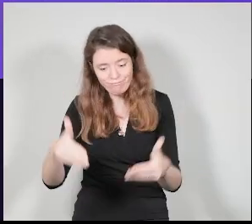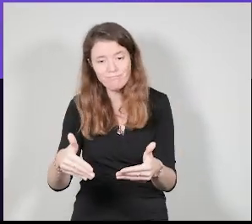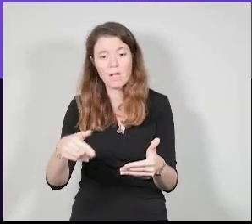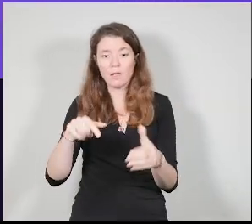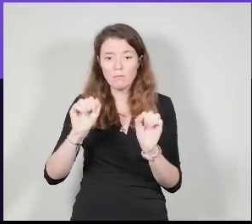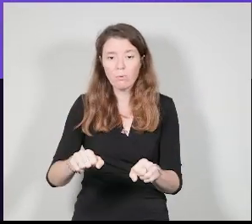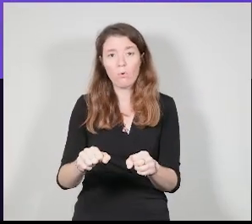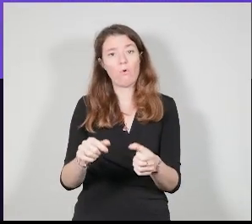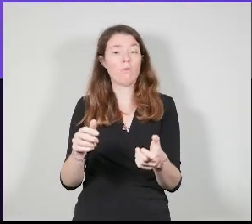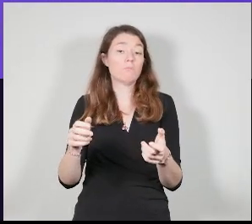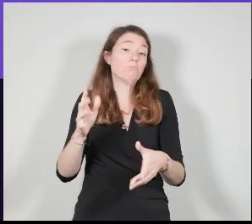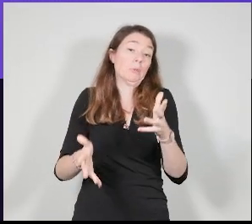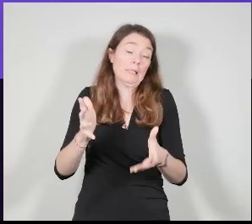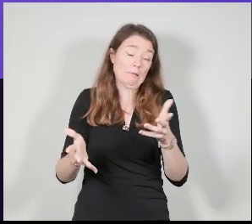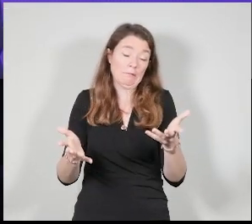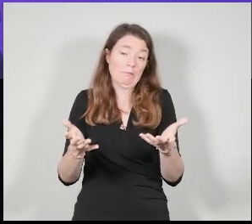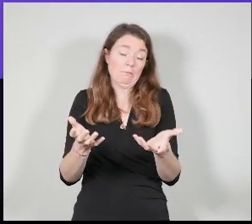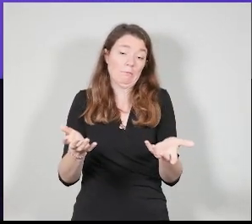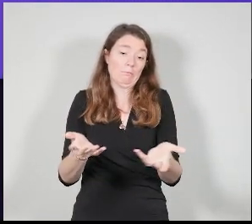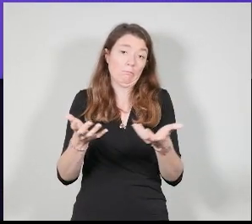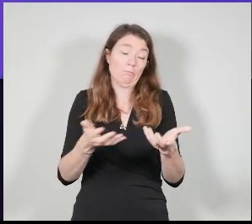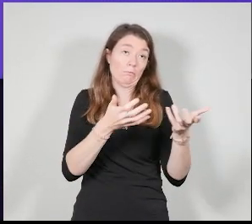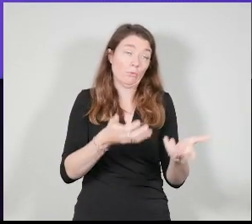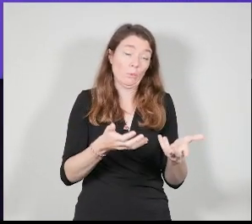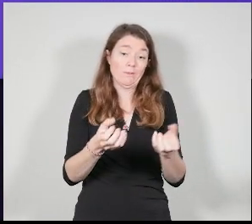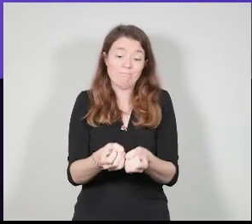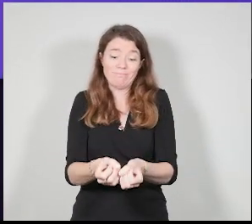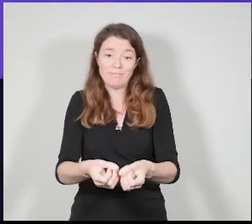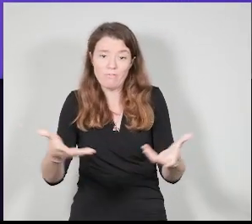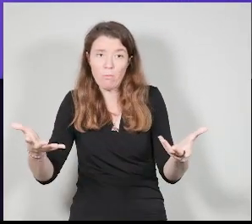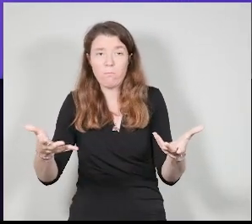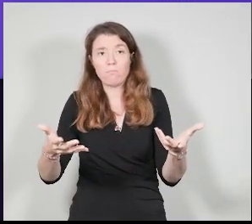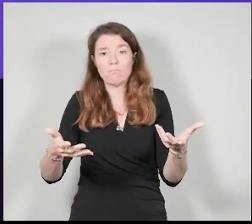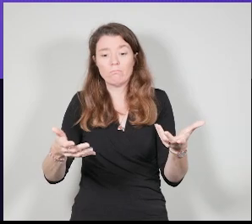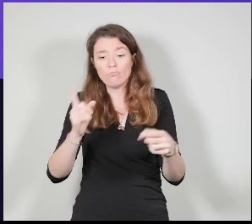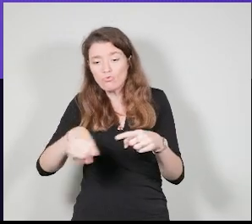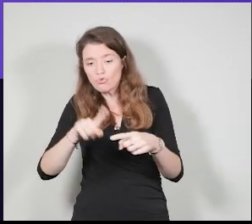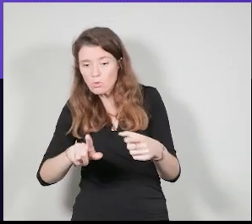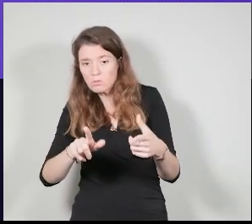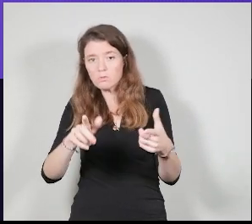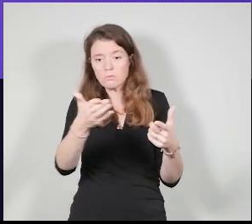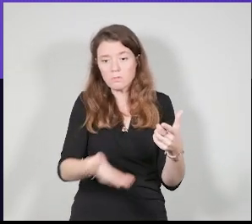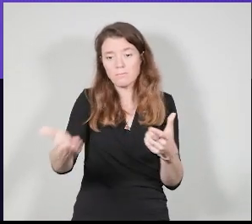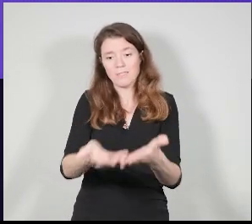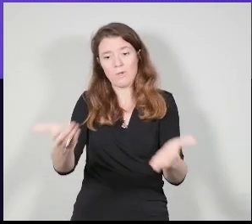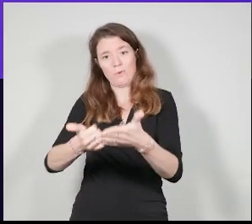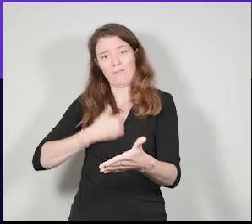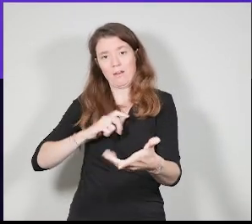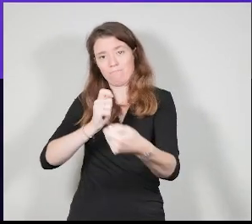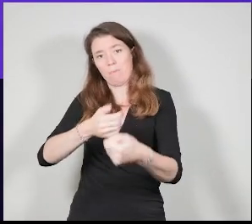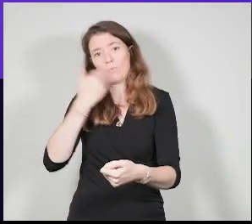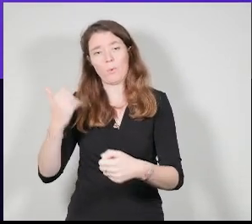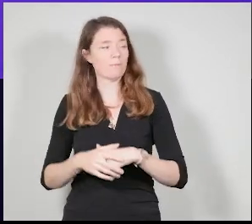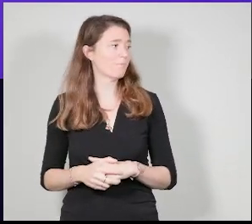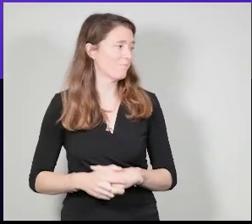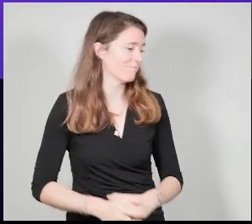faire du développement, si vous voulez, qui sera un peu plus adapté aux situations locales. Et c'est un vrai